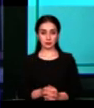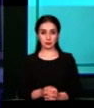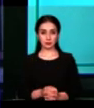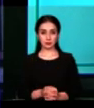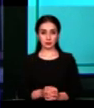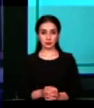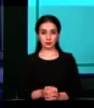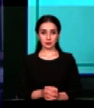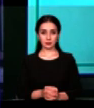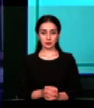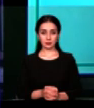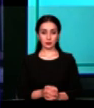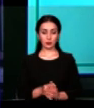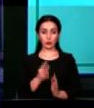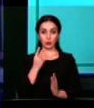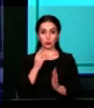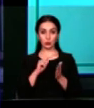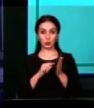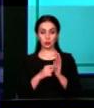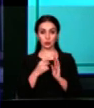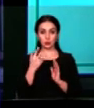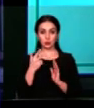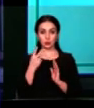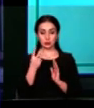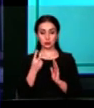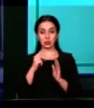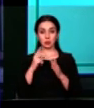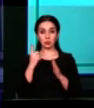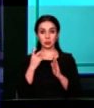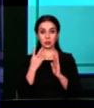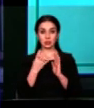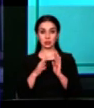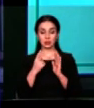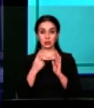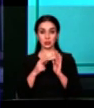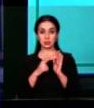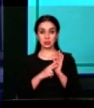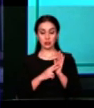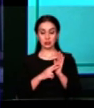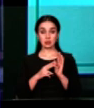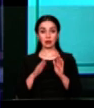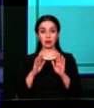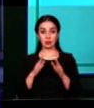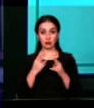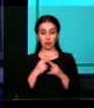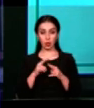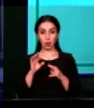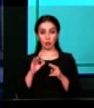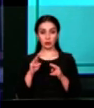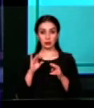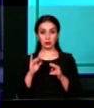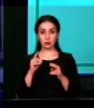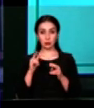Nisbiy atom massasi 32 ga ko'paytirsak 128. Endi oltin gugurt